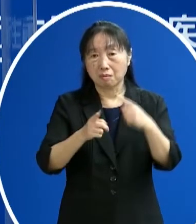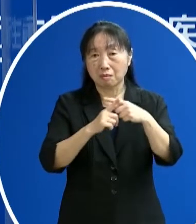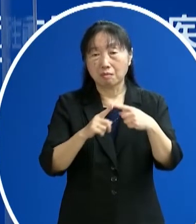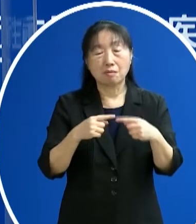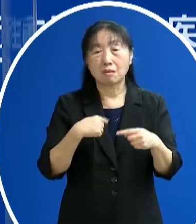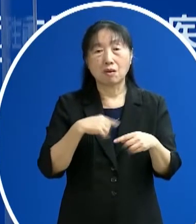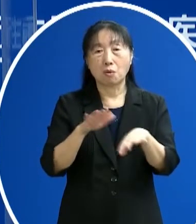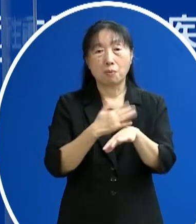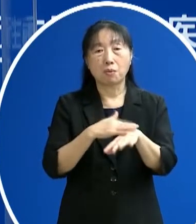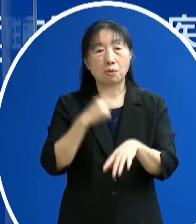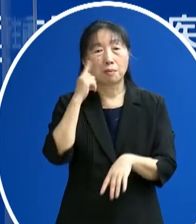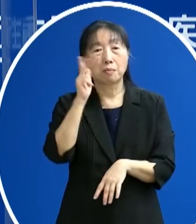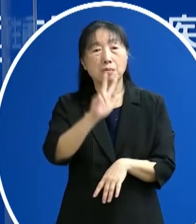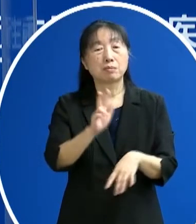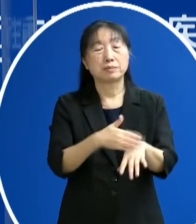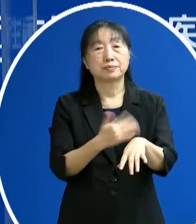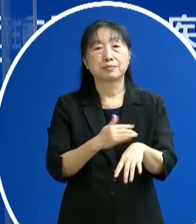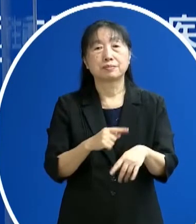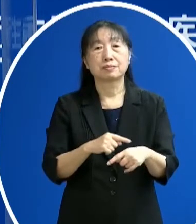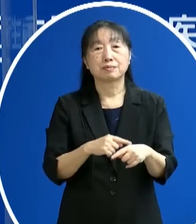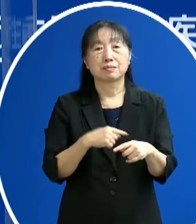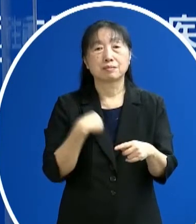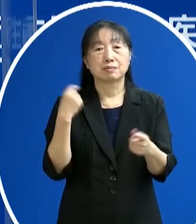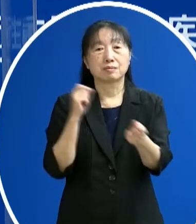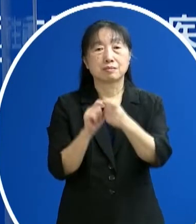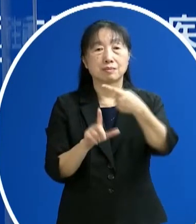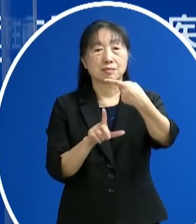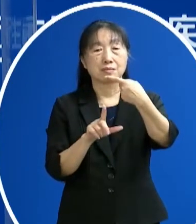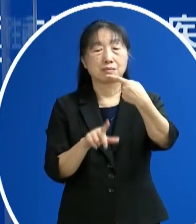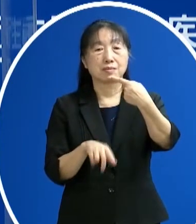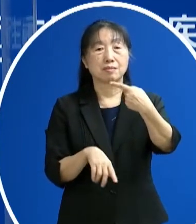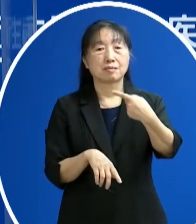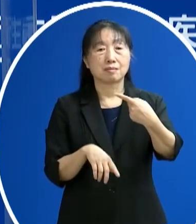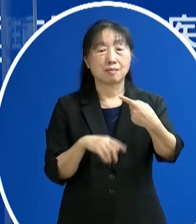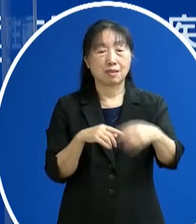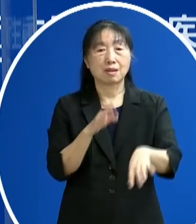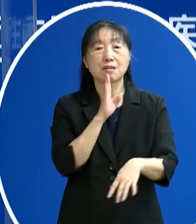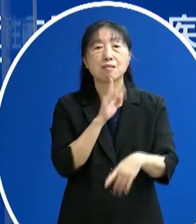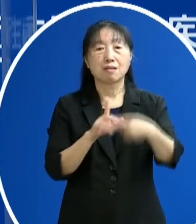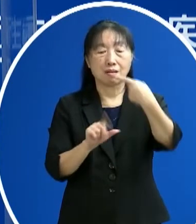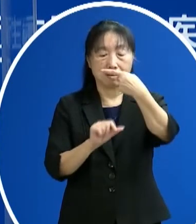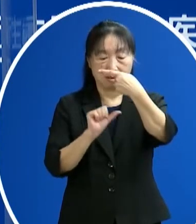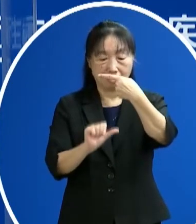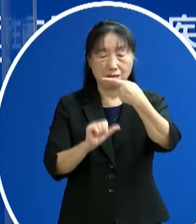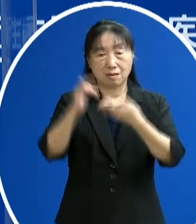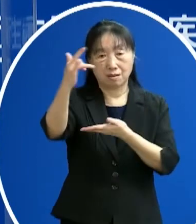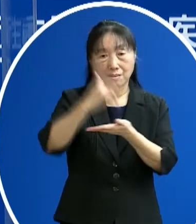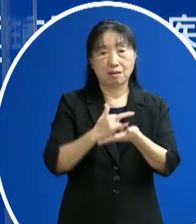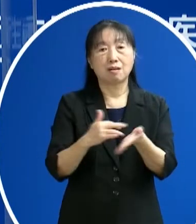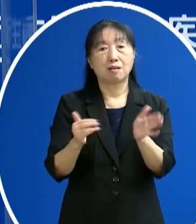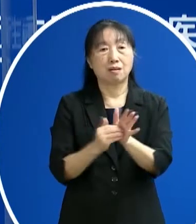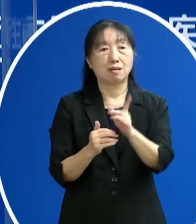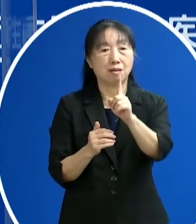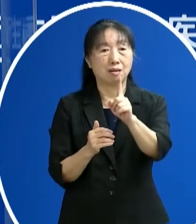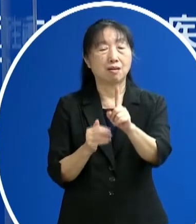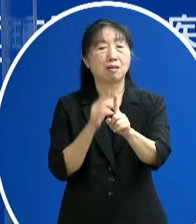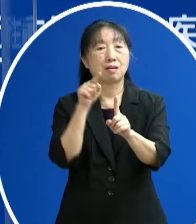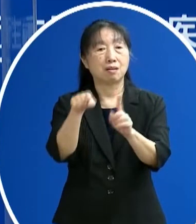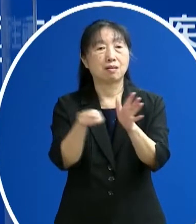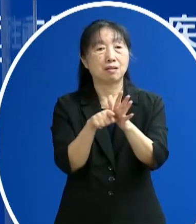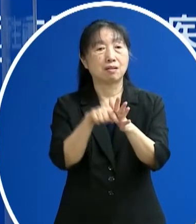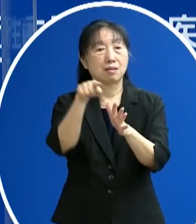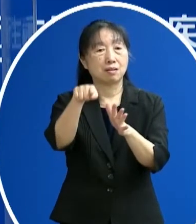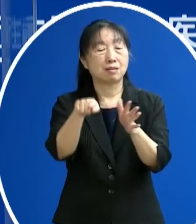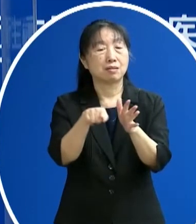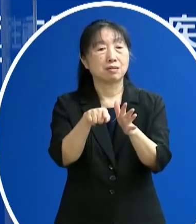有相关的班机的往来，最近是1月5号。最近是1月5号，那1月5号伯利的疫情仍然